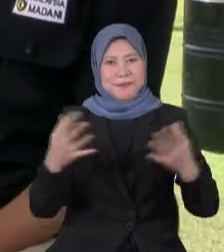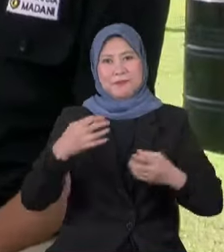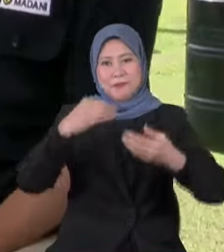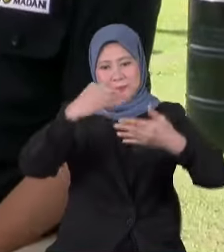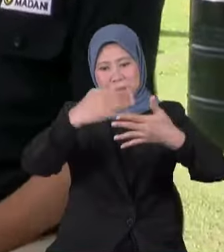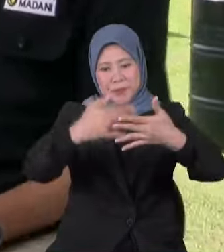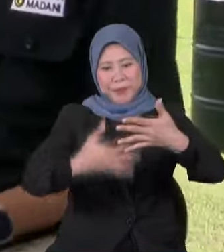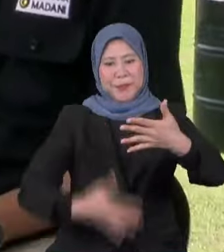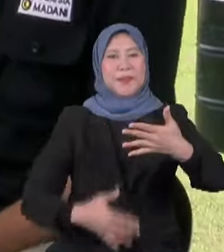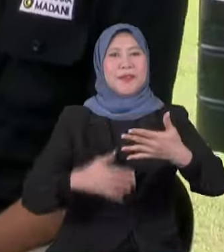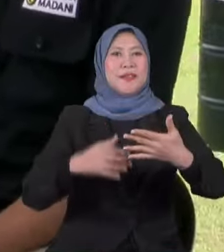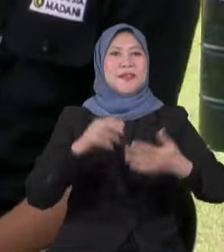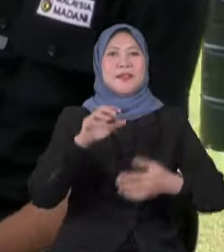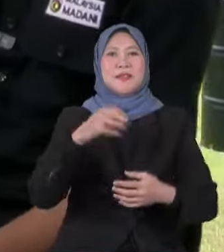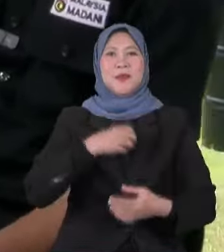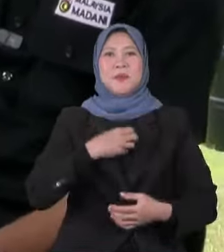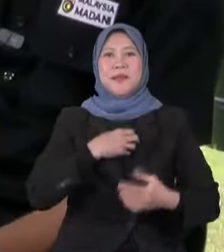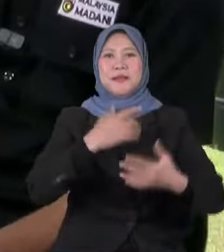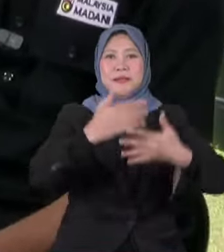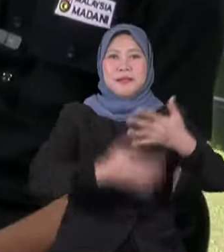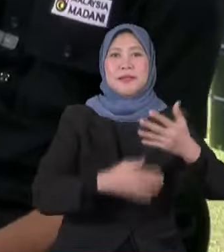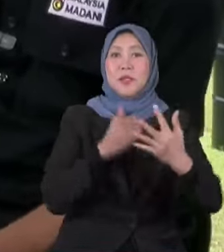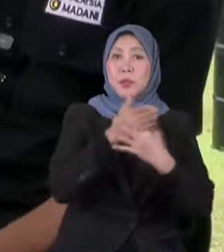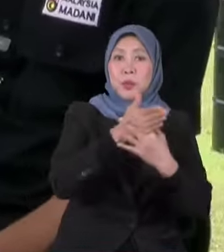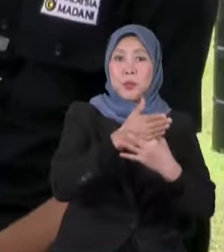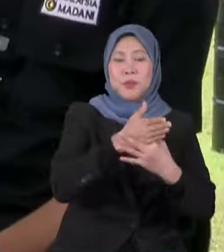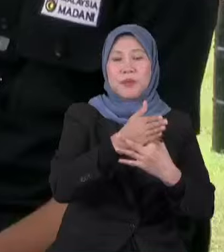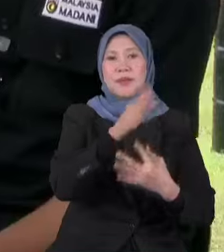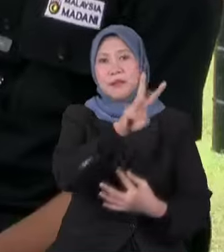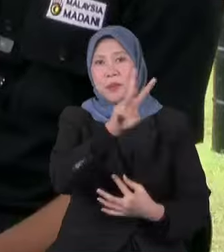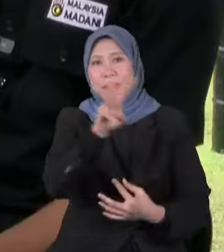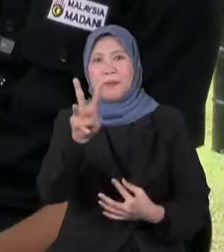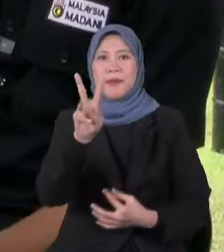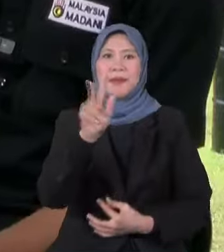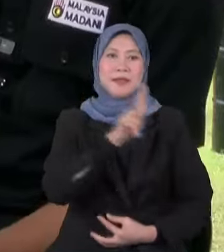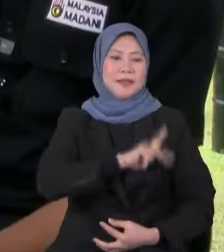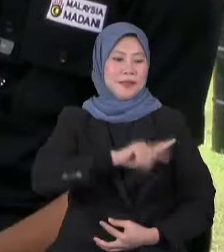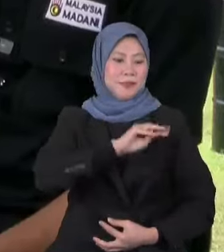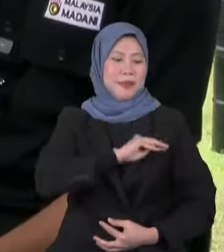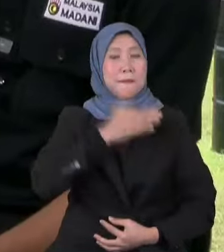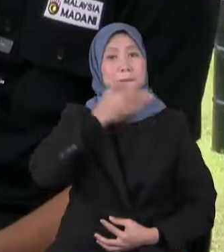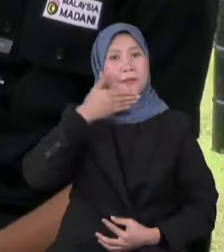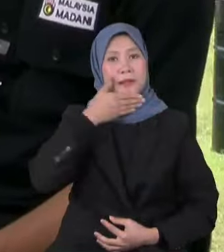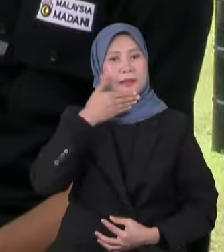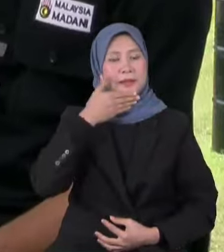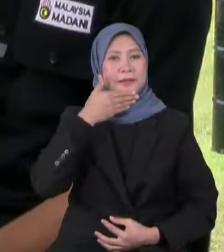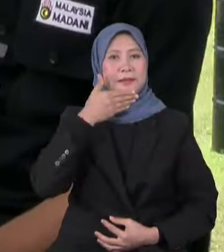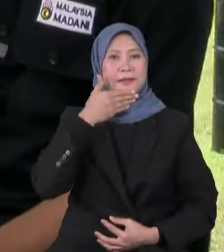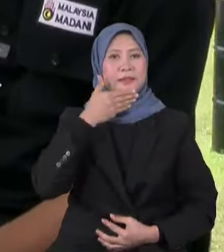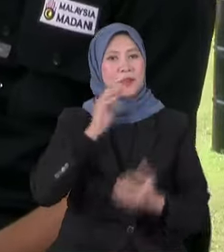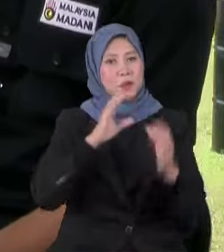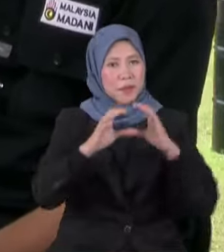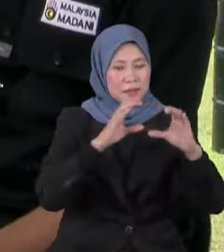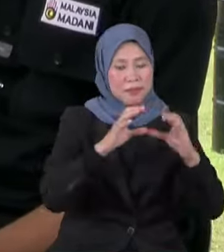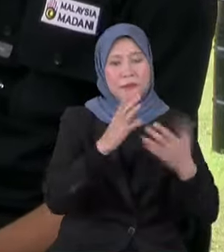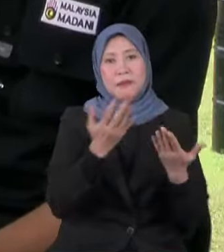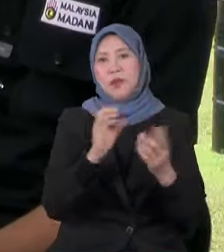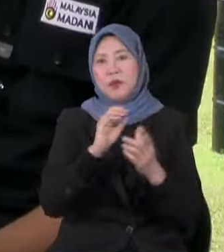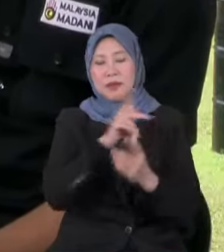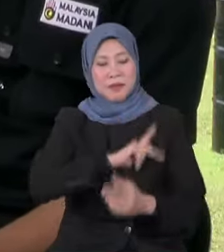aktiviti yang telah pun kami anjurkan di Kementerian Komunikasi dan juga di Kementerian Belia dan Sukan. Yang penting kita nak bawakan